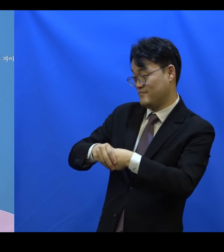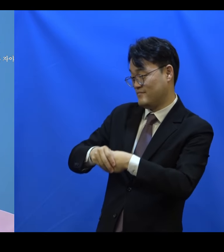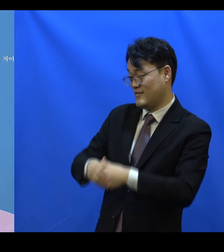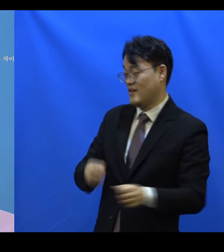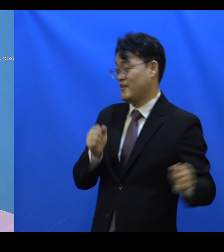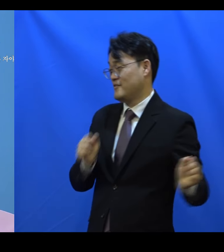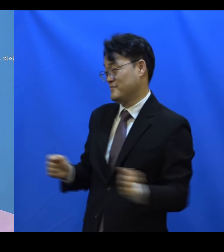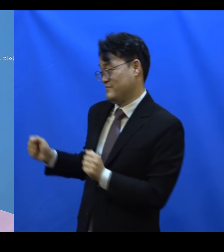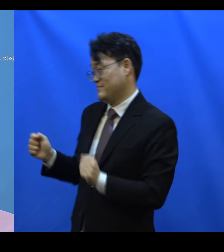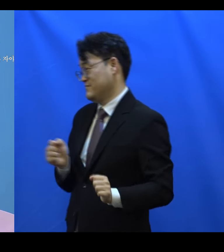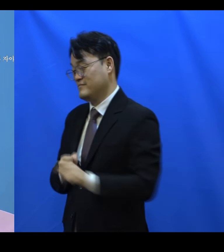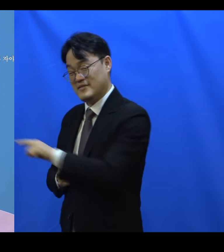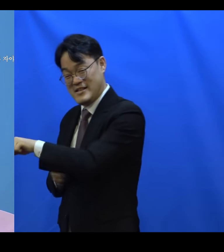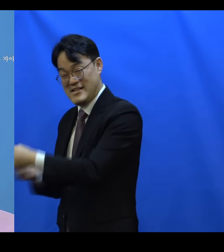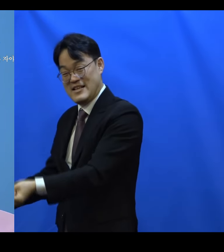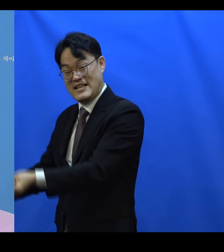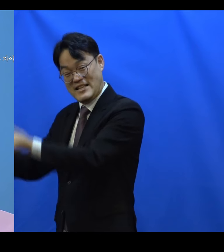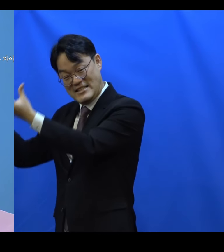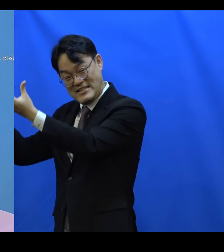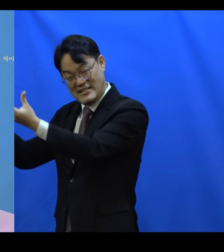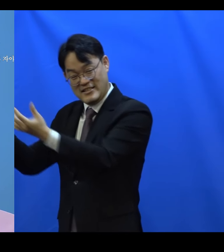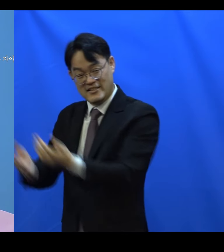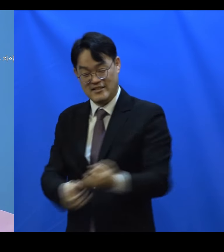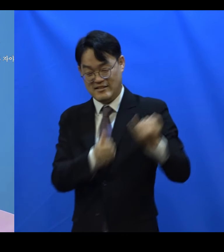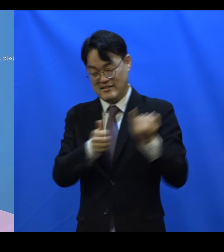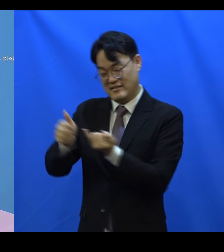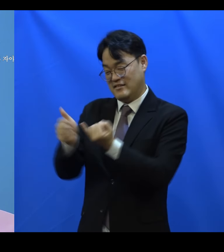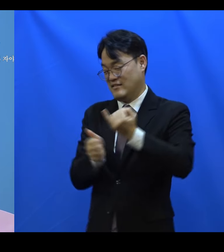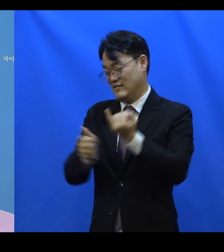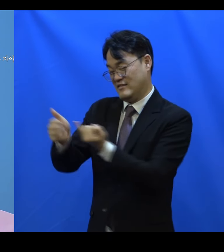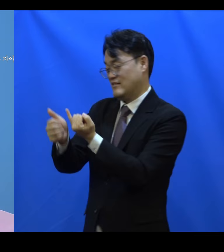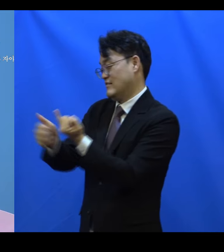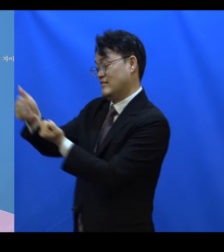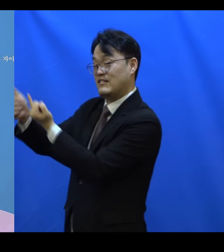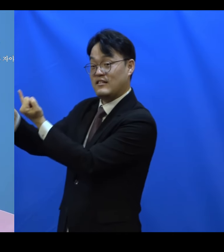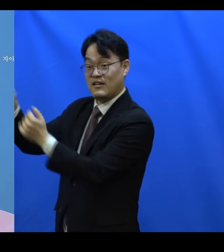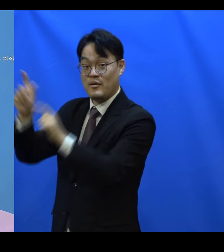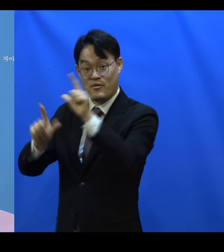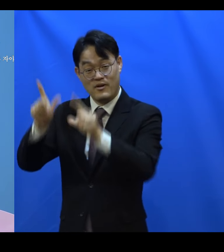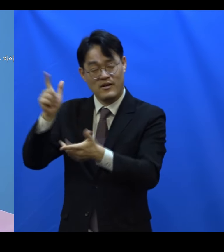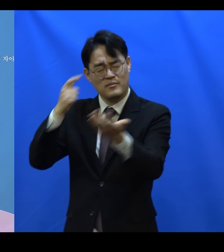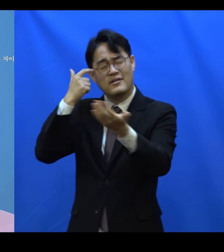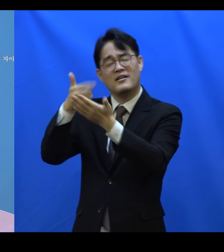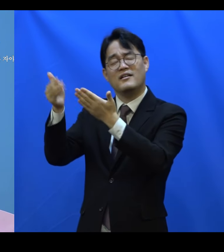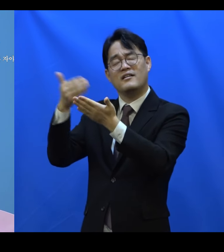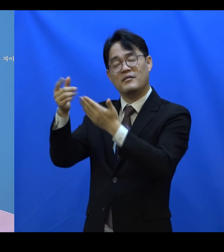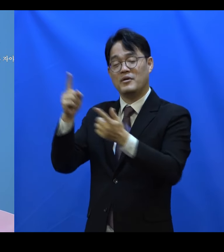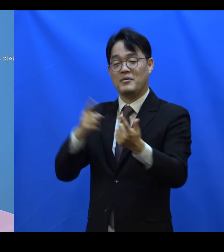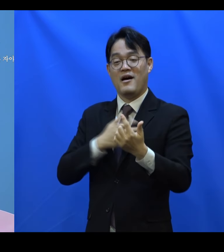멋있는 연회복을 입고 지금 잔치집으로 지금 들어가고 있는 장면이에요. 떨리세요, 안 떨리세요?